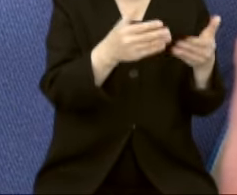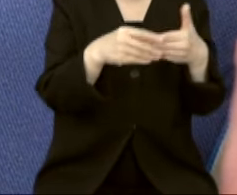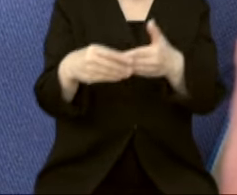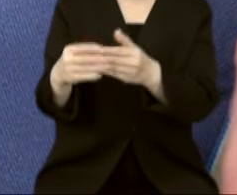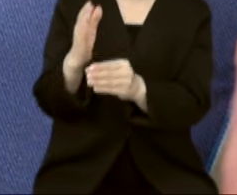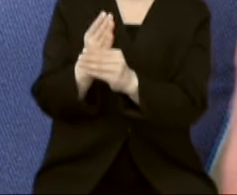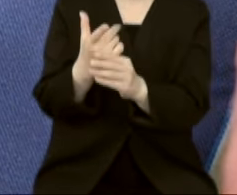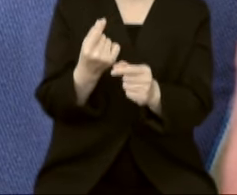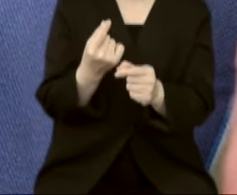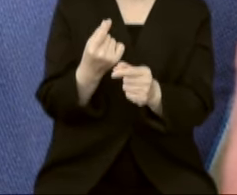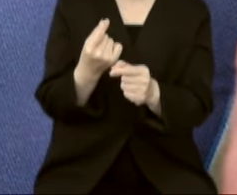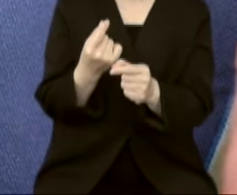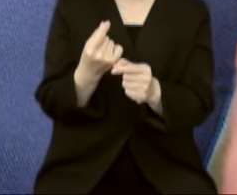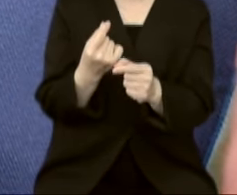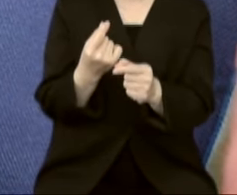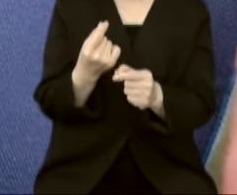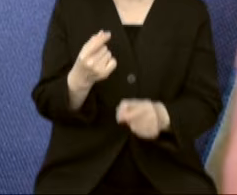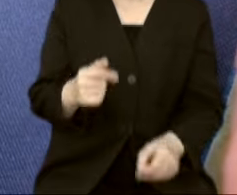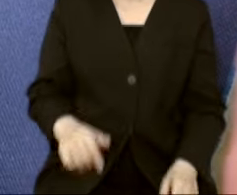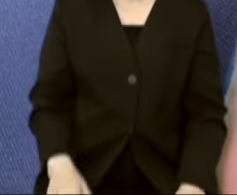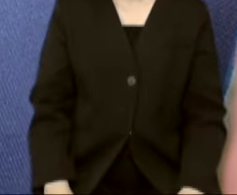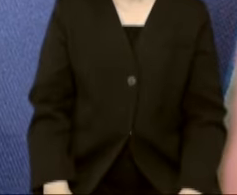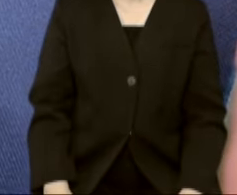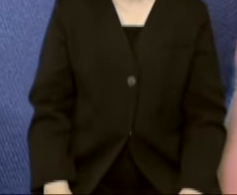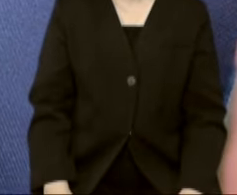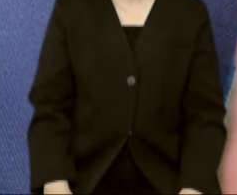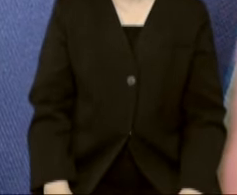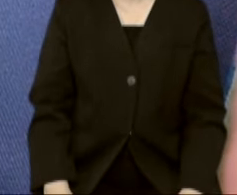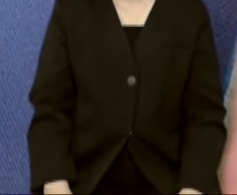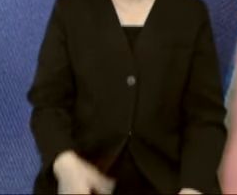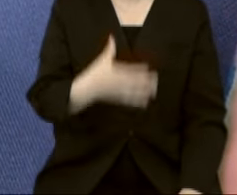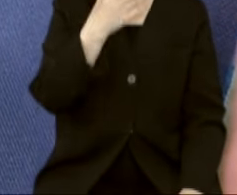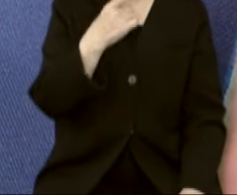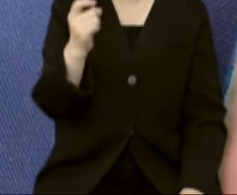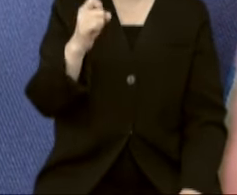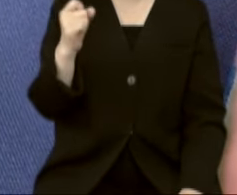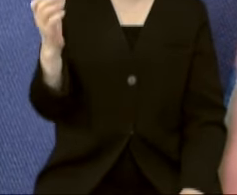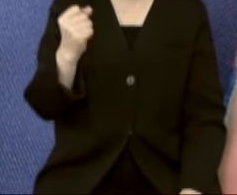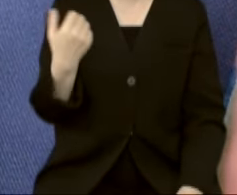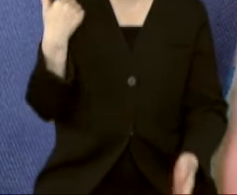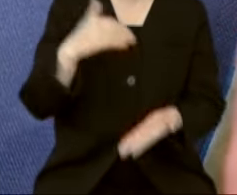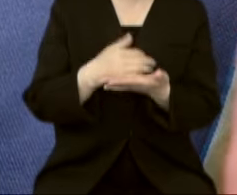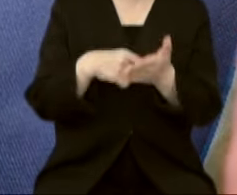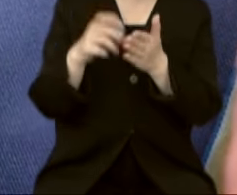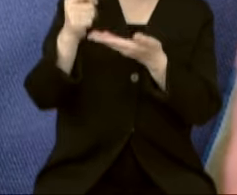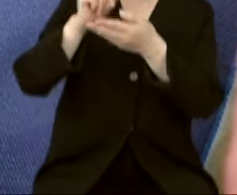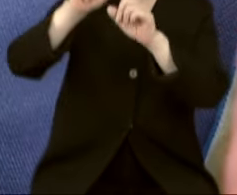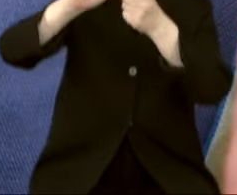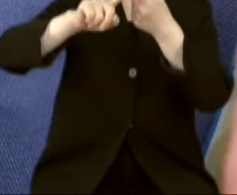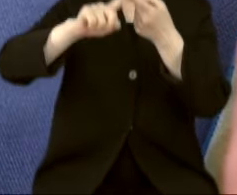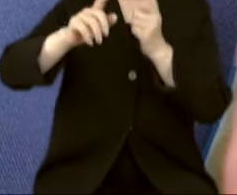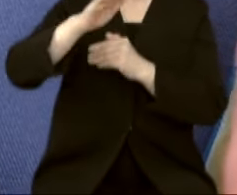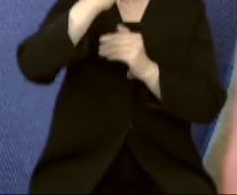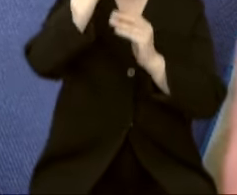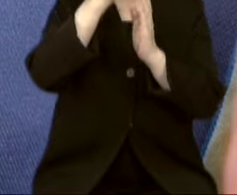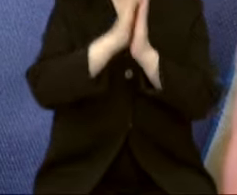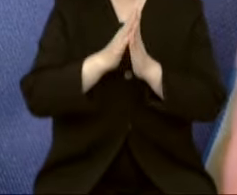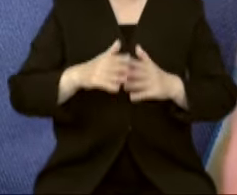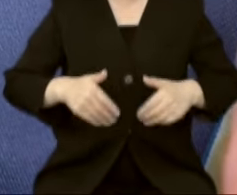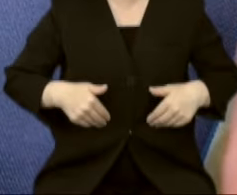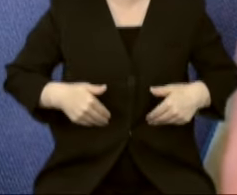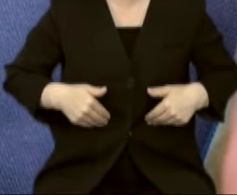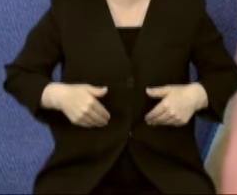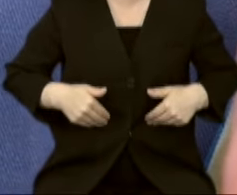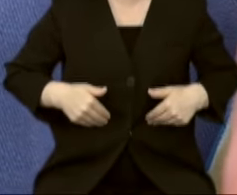있어요. 그러니까 우리도 복음을 돌아가기를 위해 주님의 말씀대로 우리가 기도하고